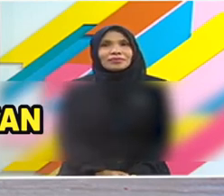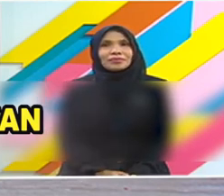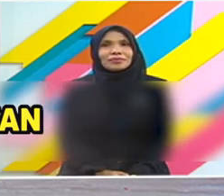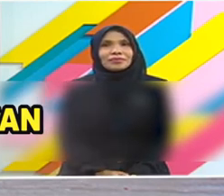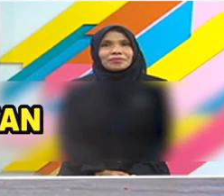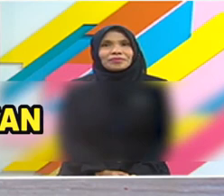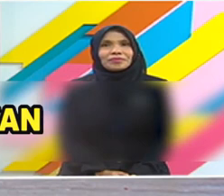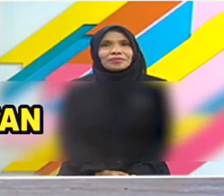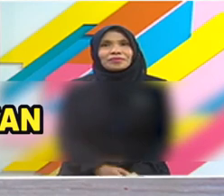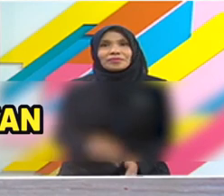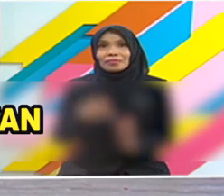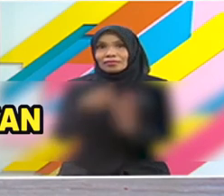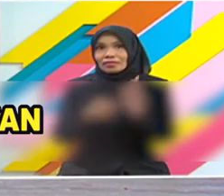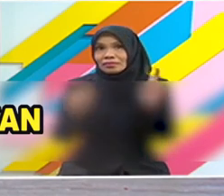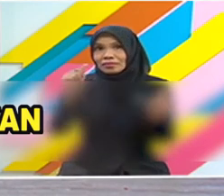Bagus Kak Rina.